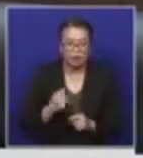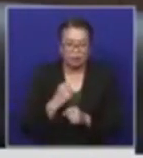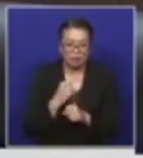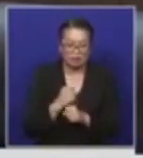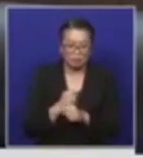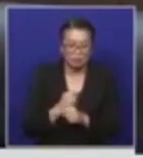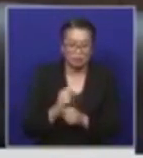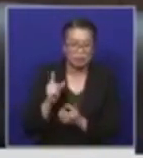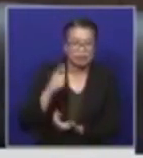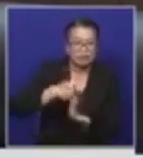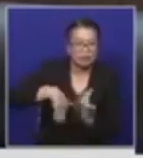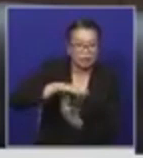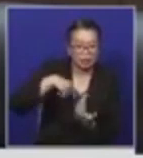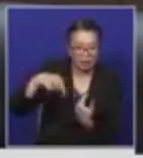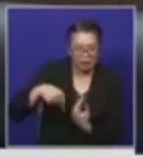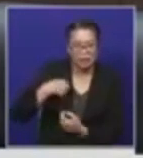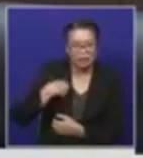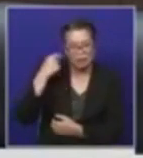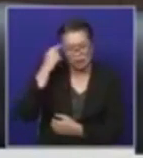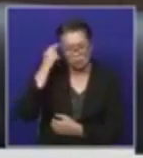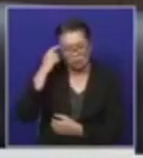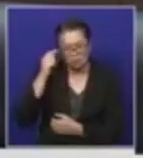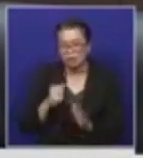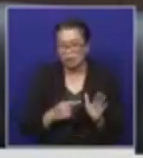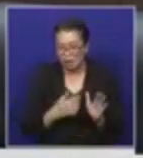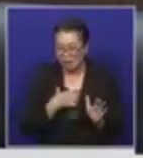าใจว่าในสภานี้ยังไม่พูดก็มีนะครับ